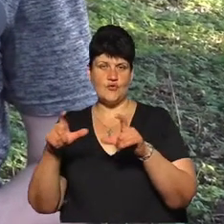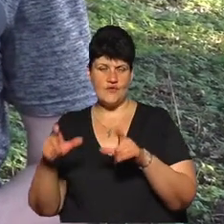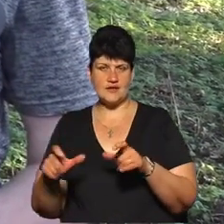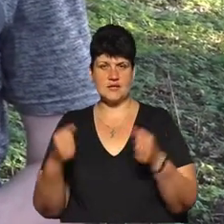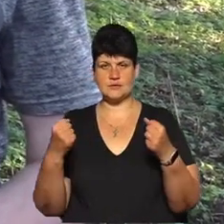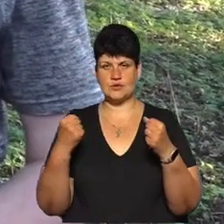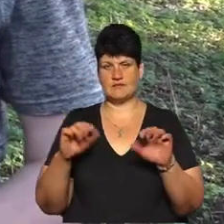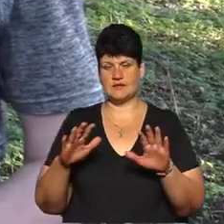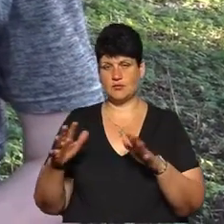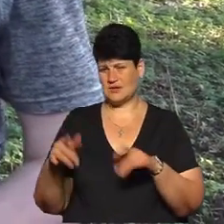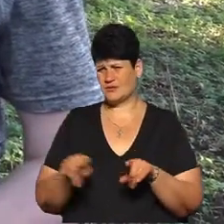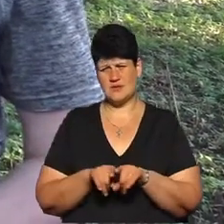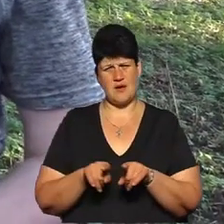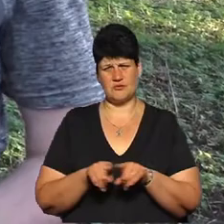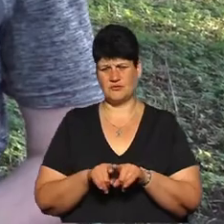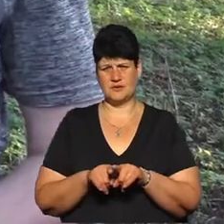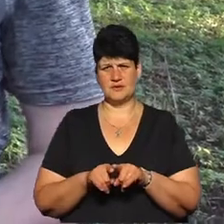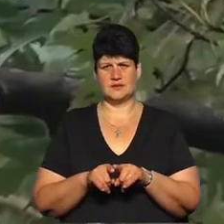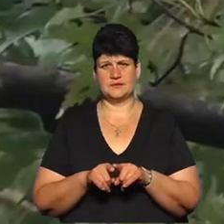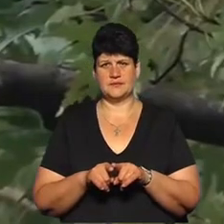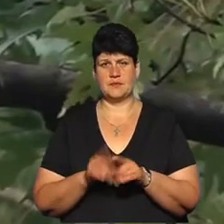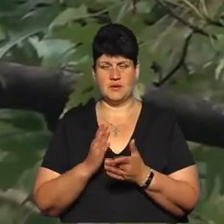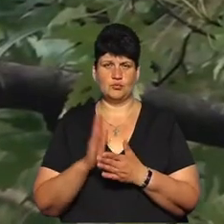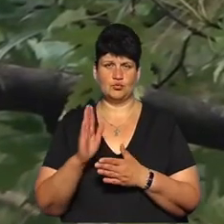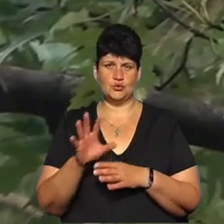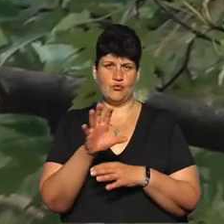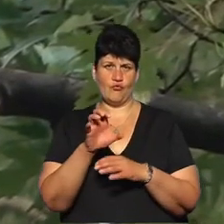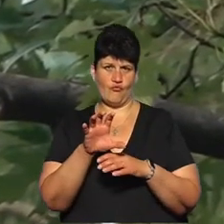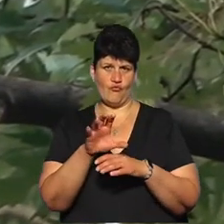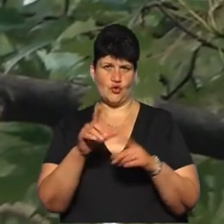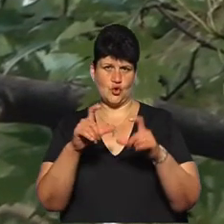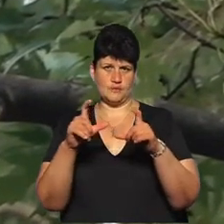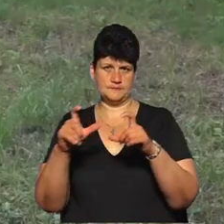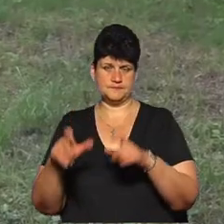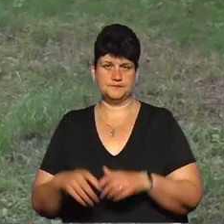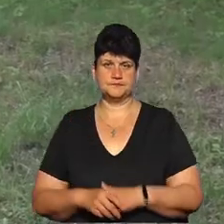налаштування експозиції мають бути у фотокамері.